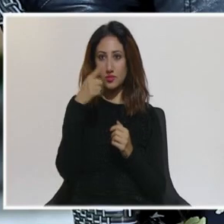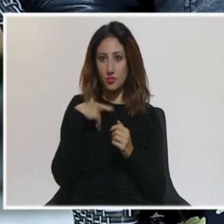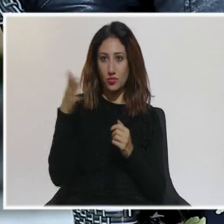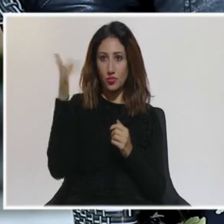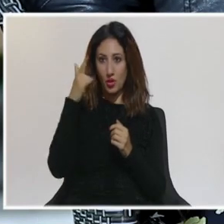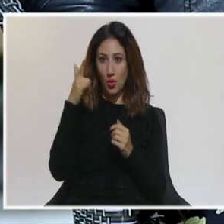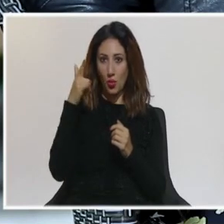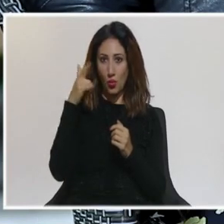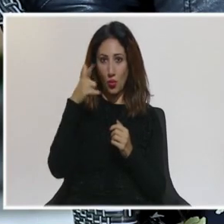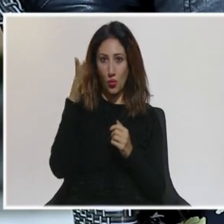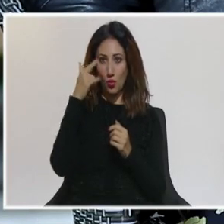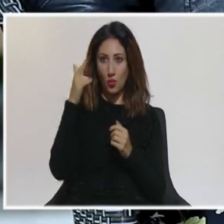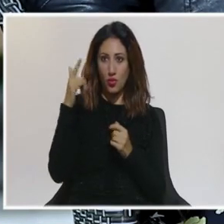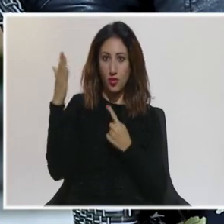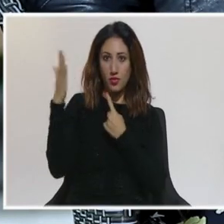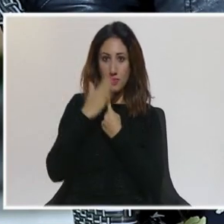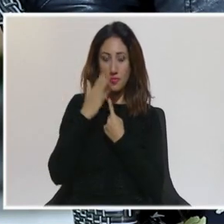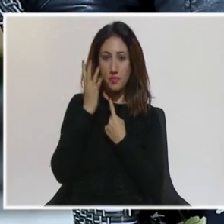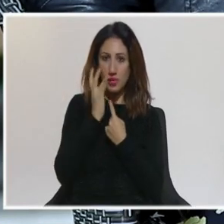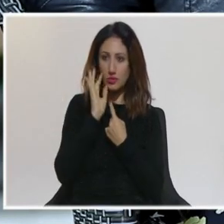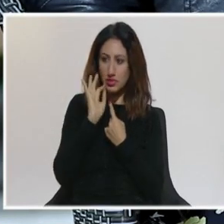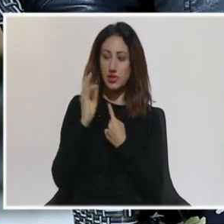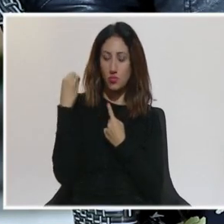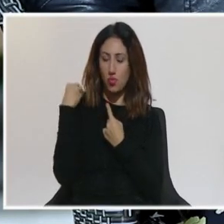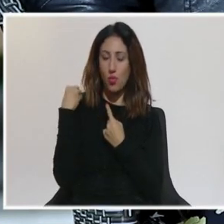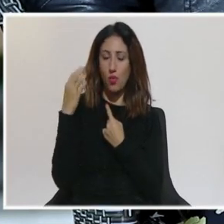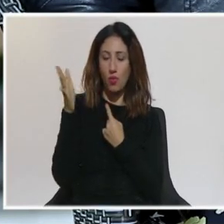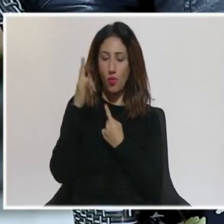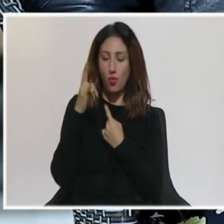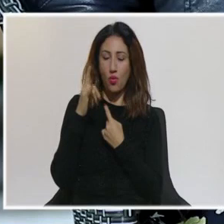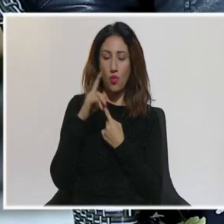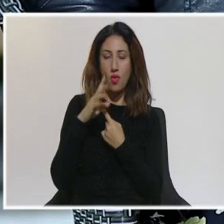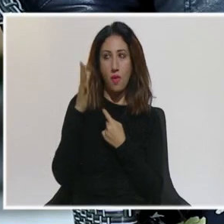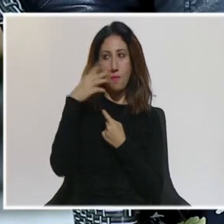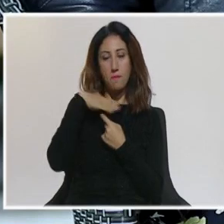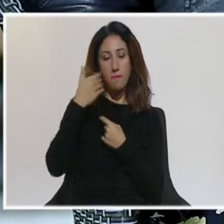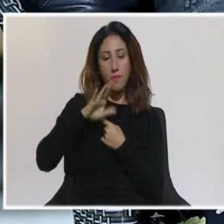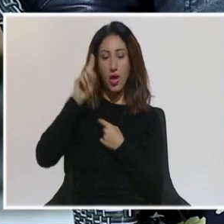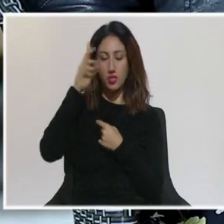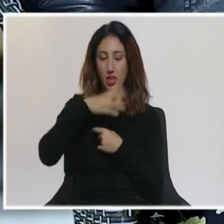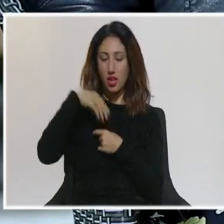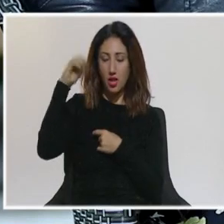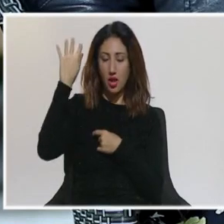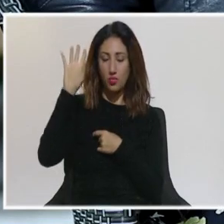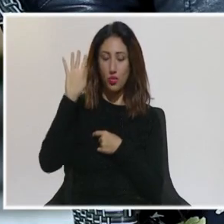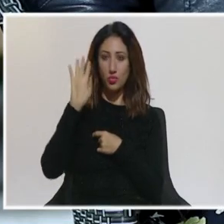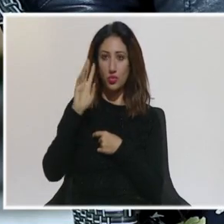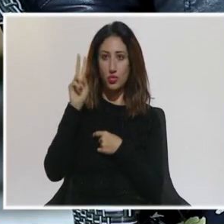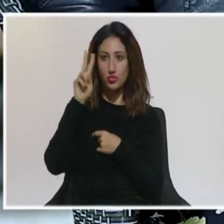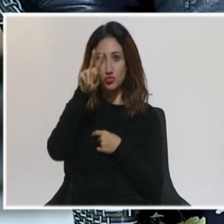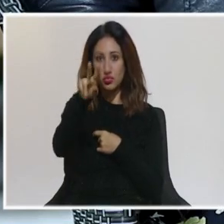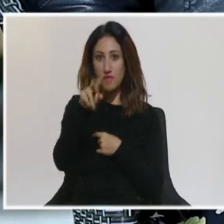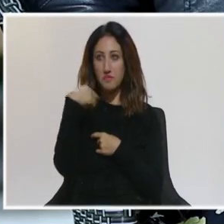كمان داعم قوي فكره الزواج، الحاج محمد عبد الله الف رحمه نور عليه، وشاف نجوى حبها